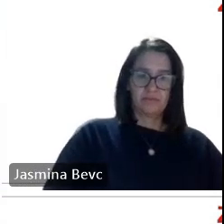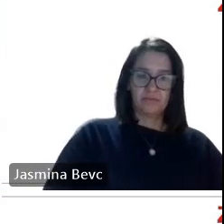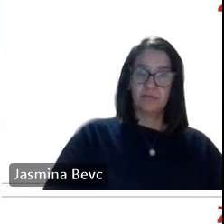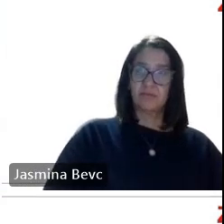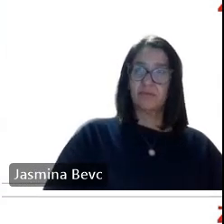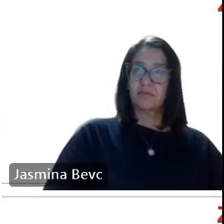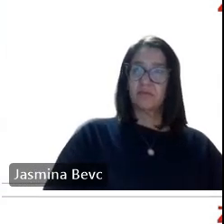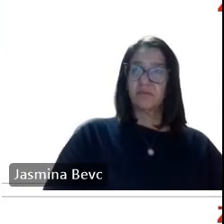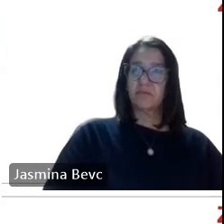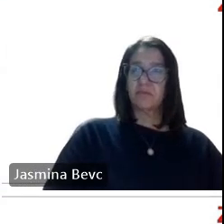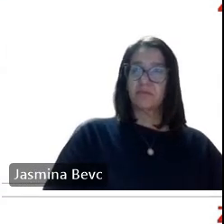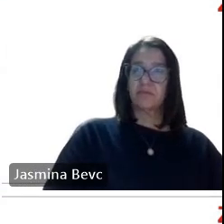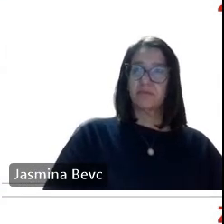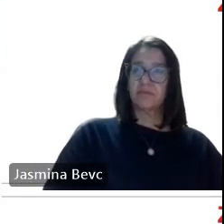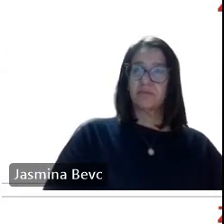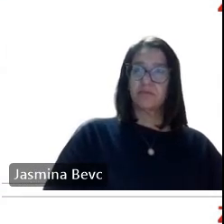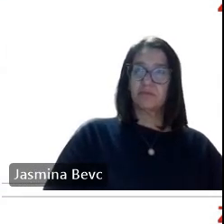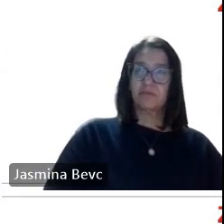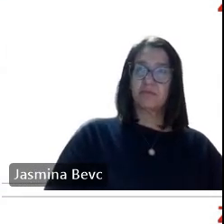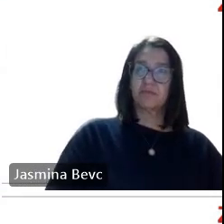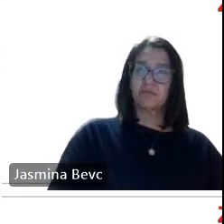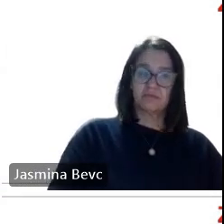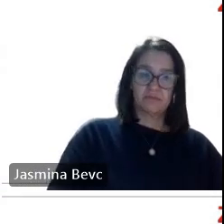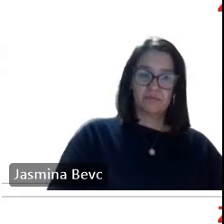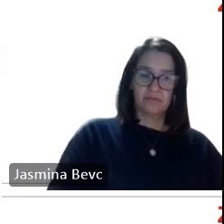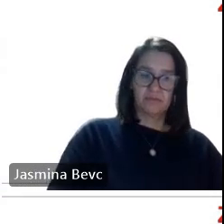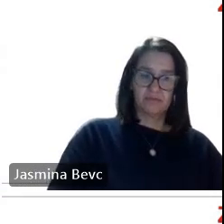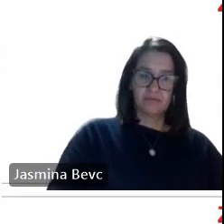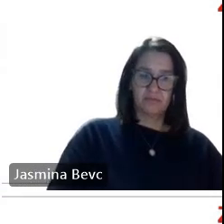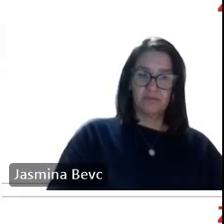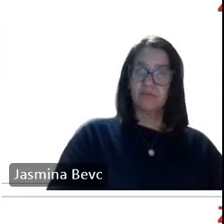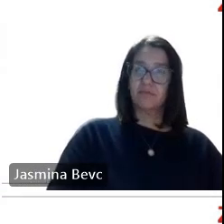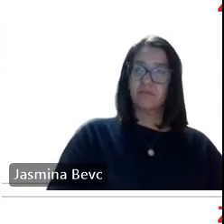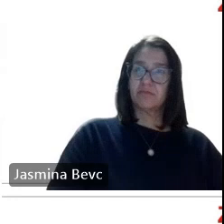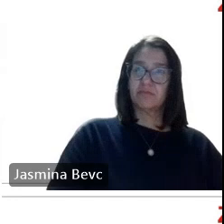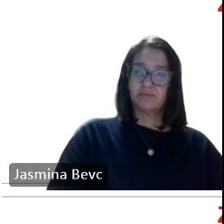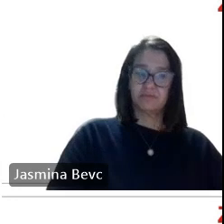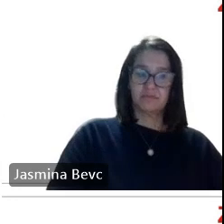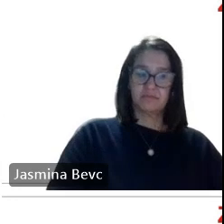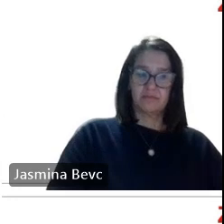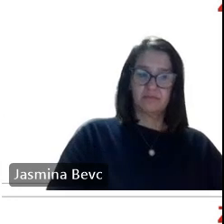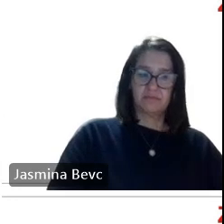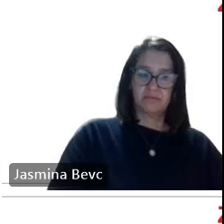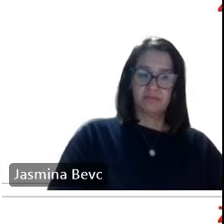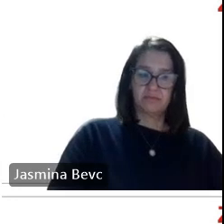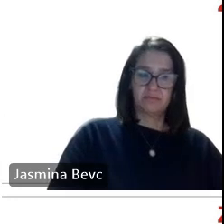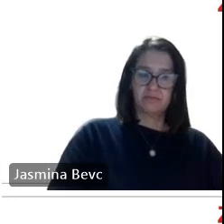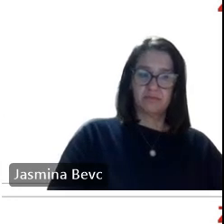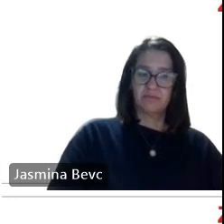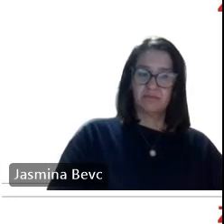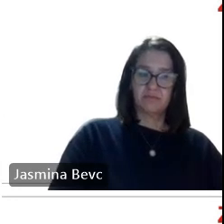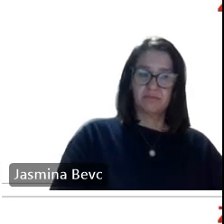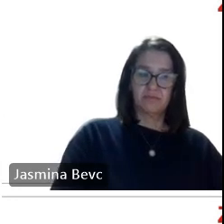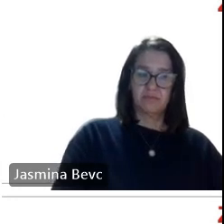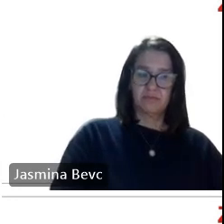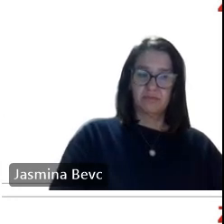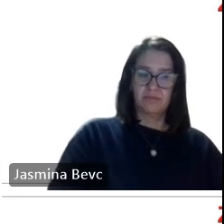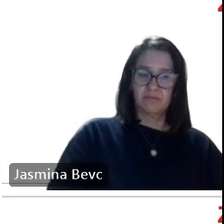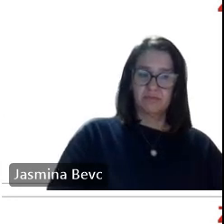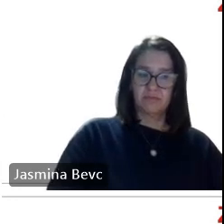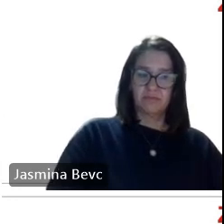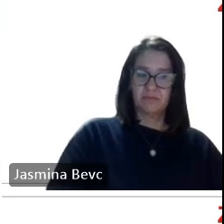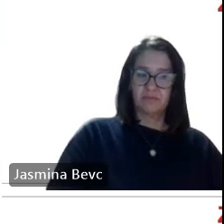za ogrevanje, in sicer tako, da jih spremljamo na celotni nakupni poti, da